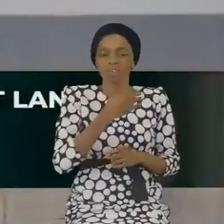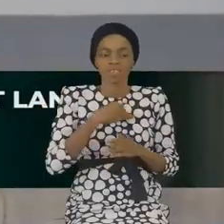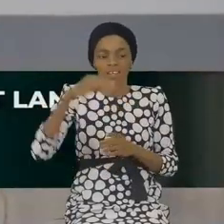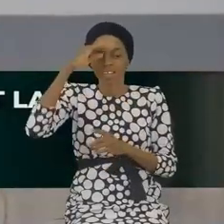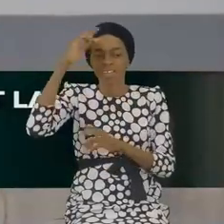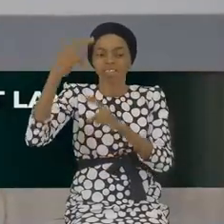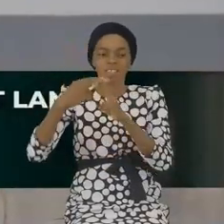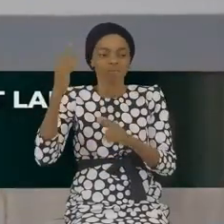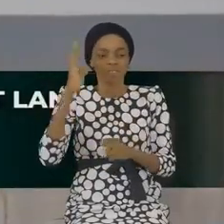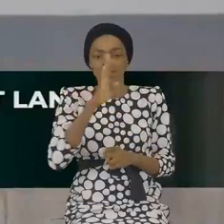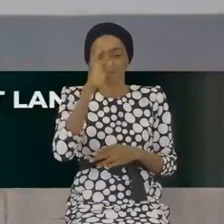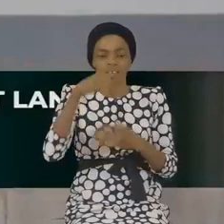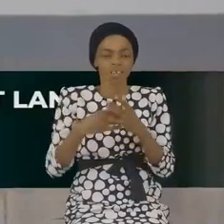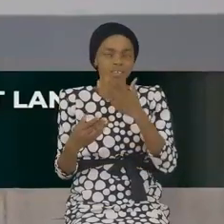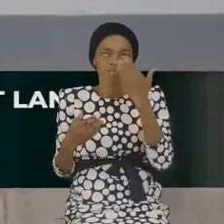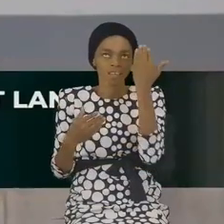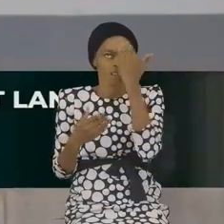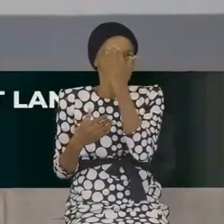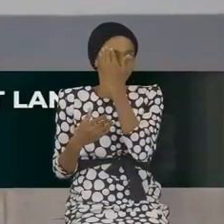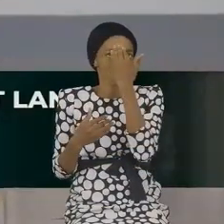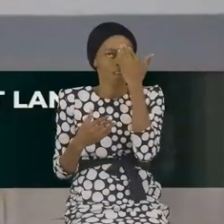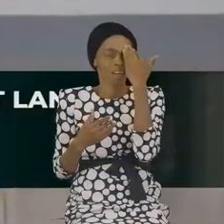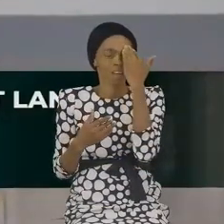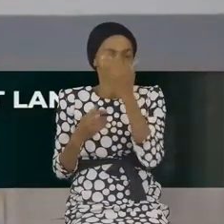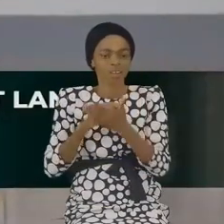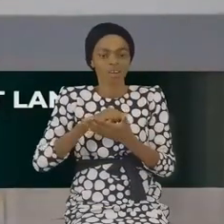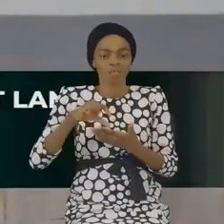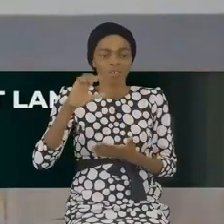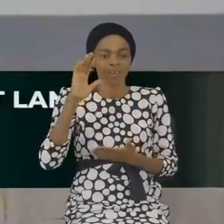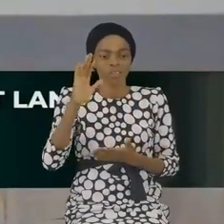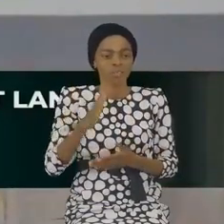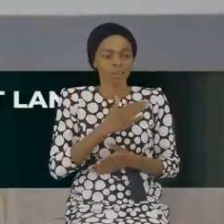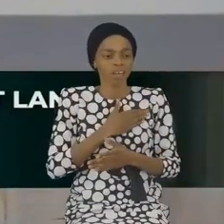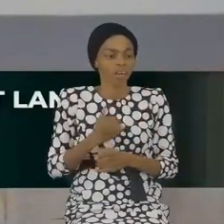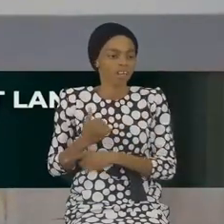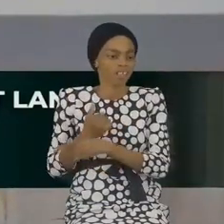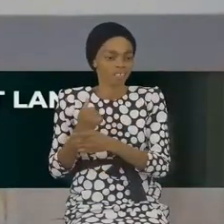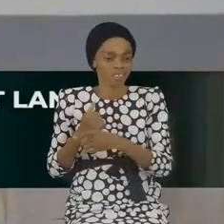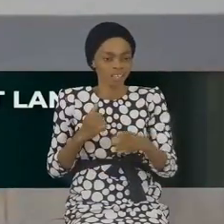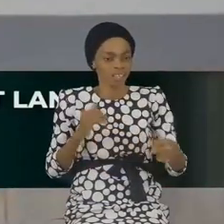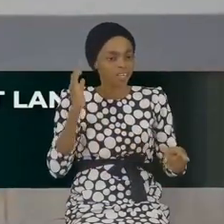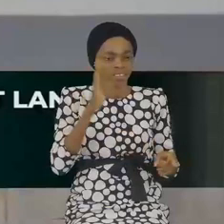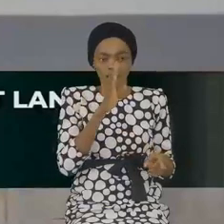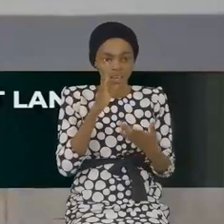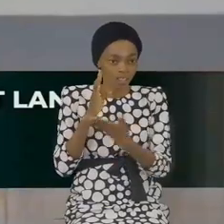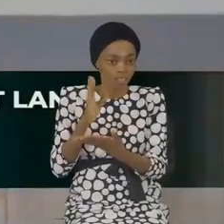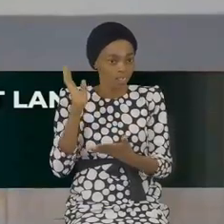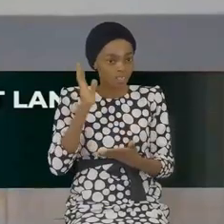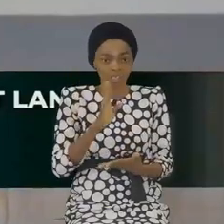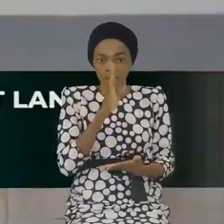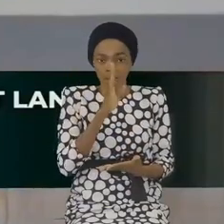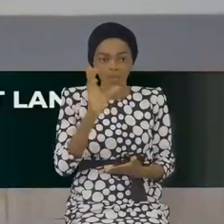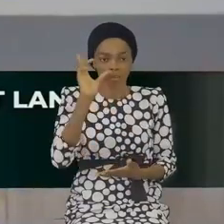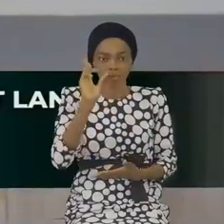Il n'y aura plus de nuit, verset 5, et ils n'auront besoin ni de lampe, ni de lumière, parce que